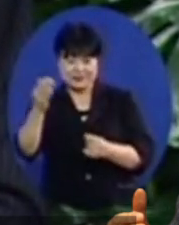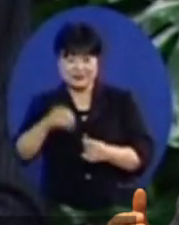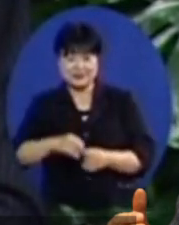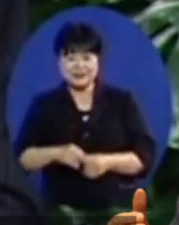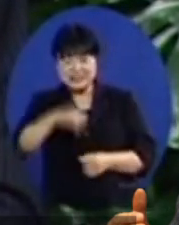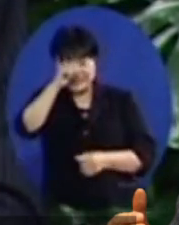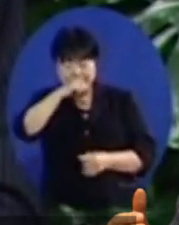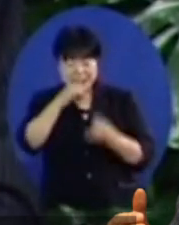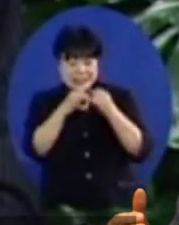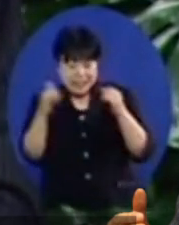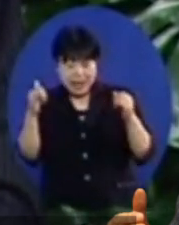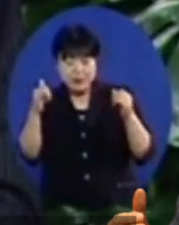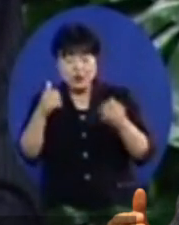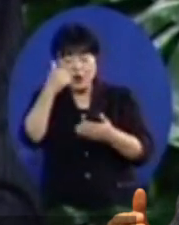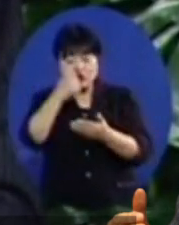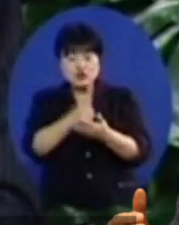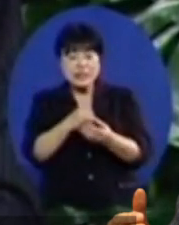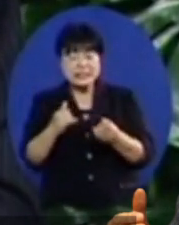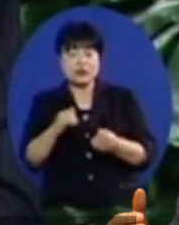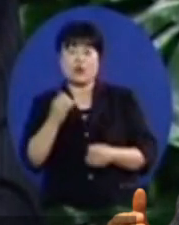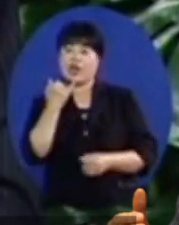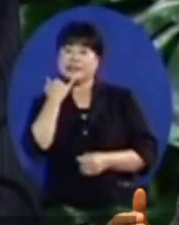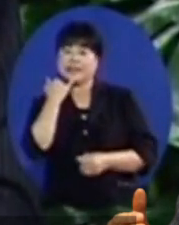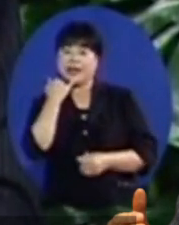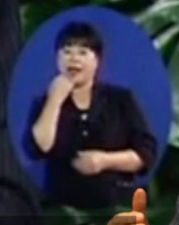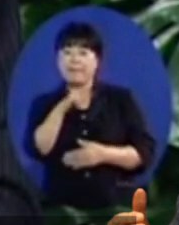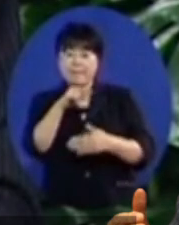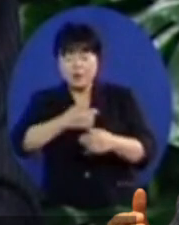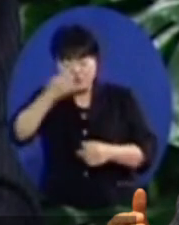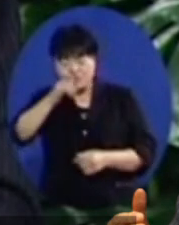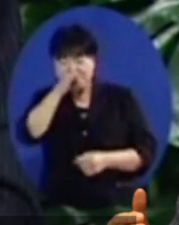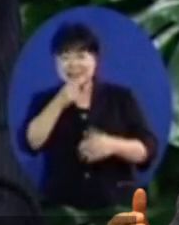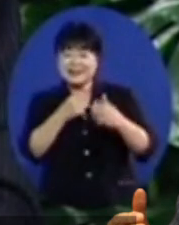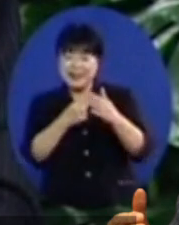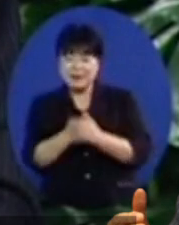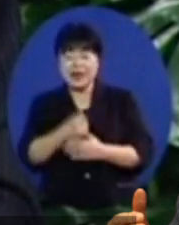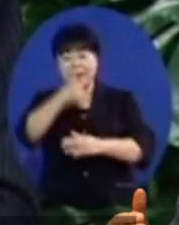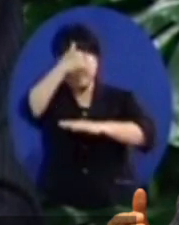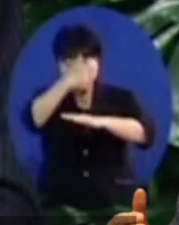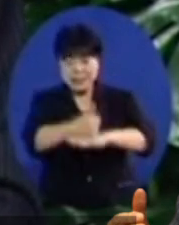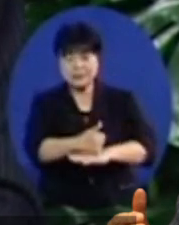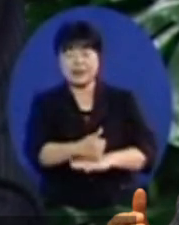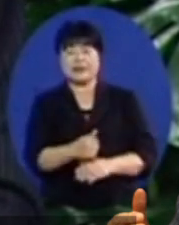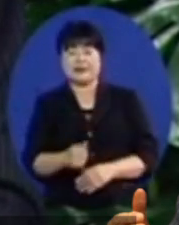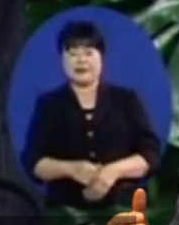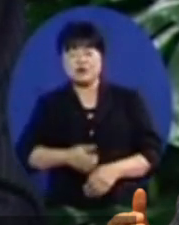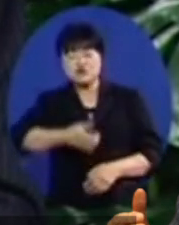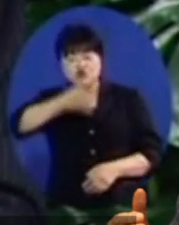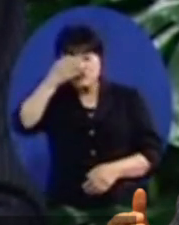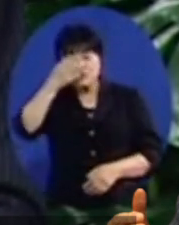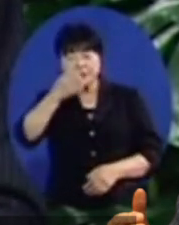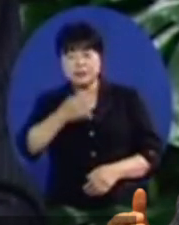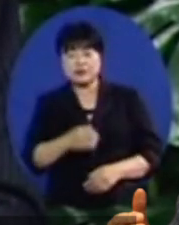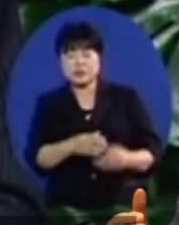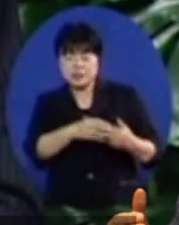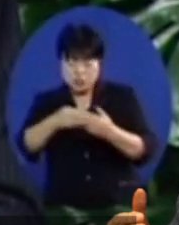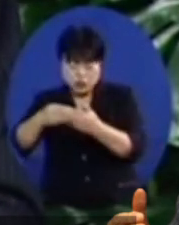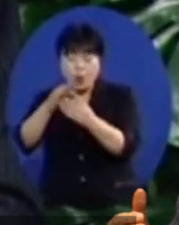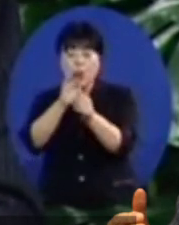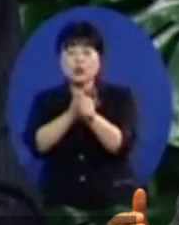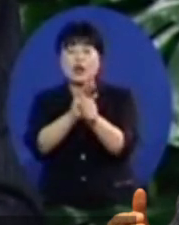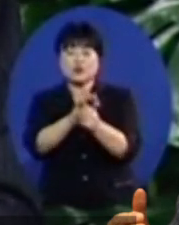흑인이라도 죄수라도 마음에 꿈이 있으면 꿈이 우리를 끌어가는